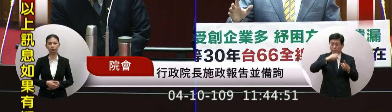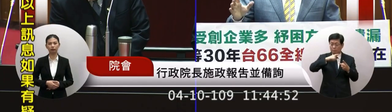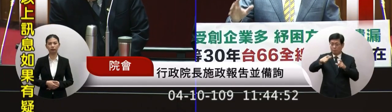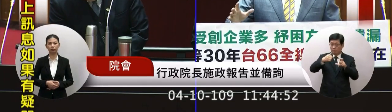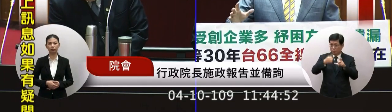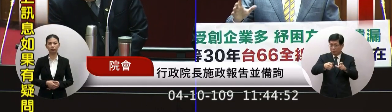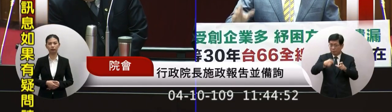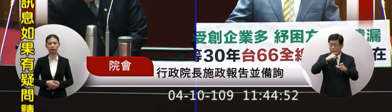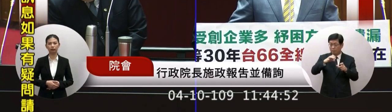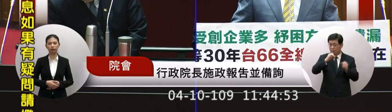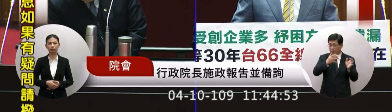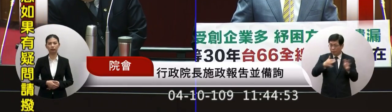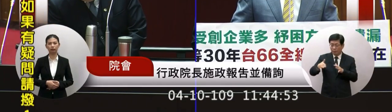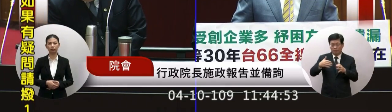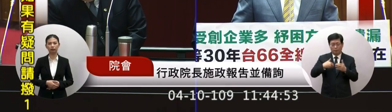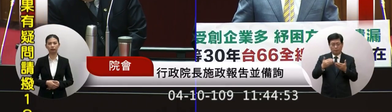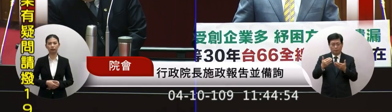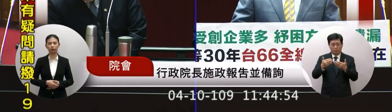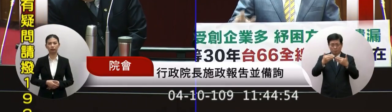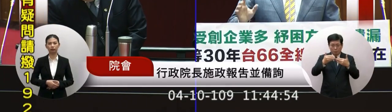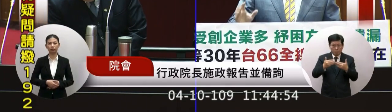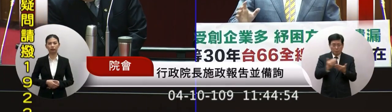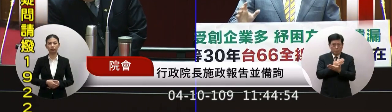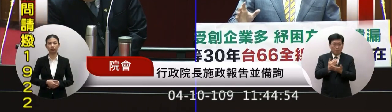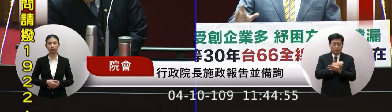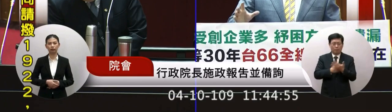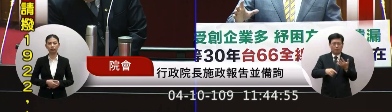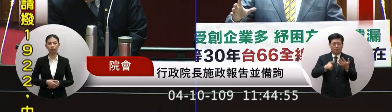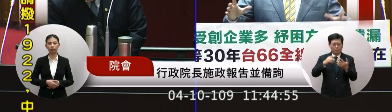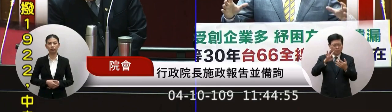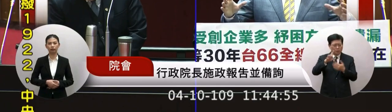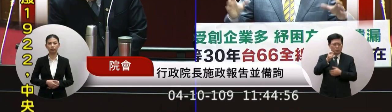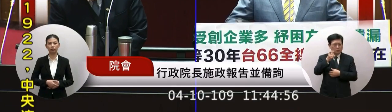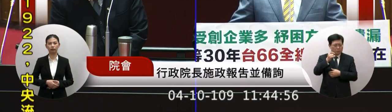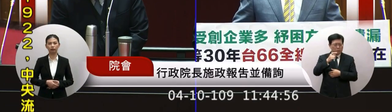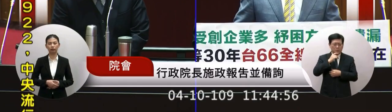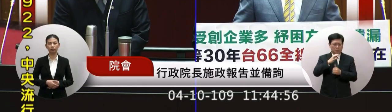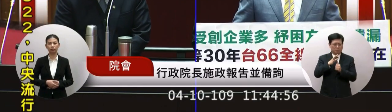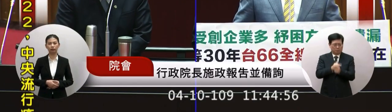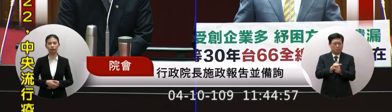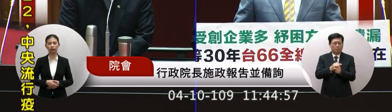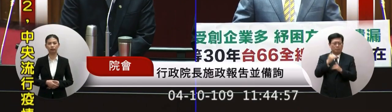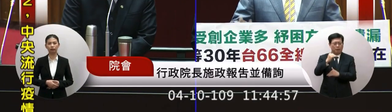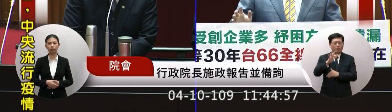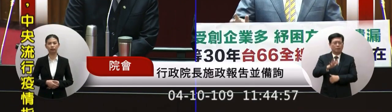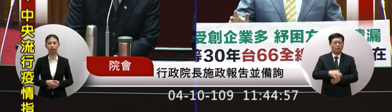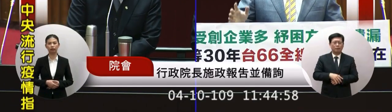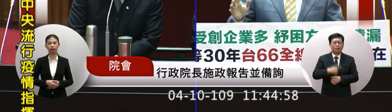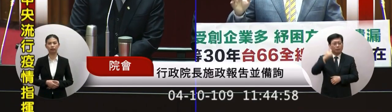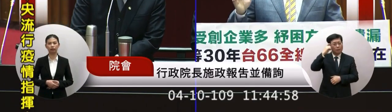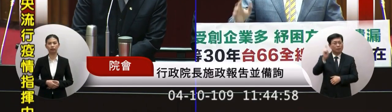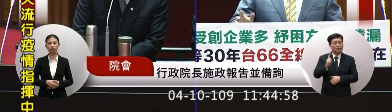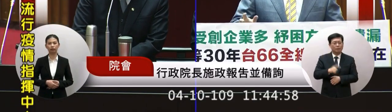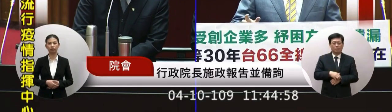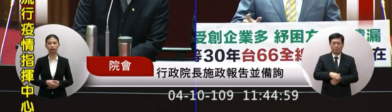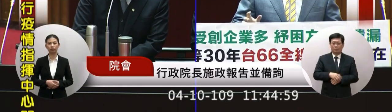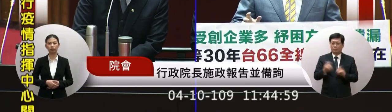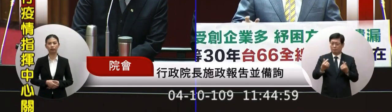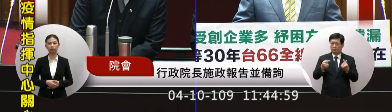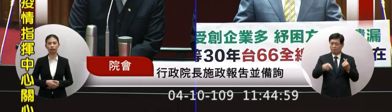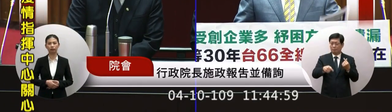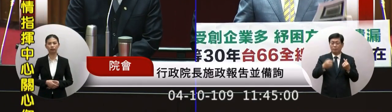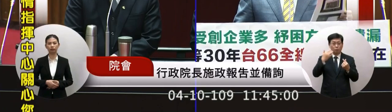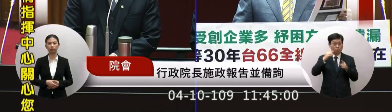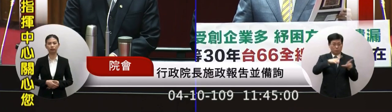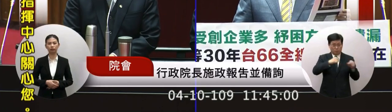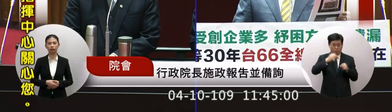的地理范围的认定上面哈，还有一些小小的这个限制哈，那也就是说，我们知道哈，其实依